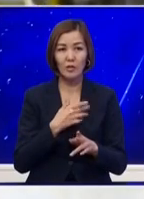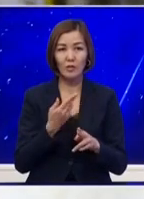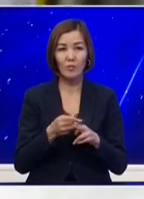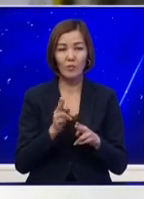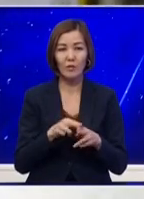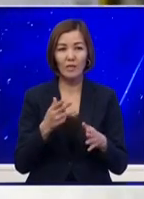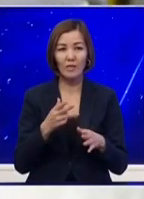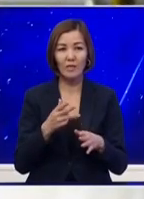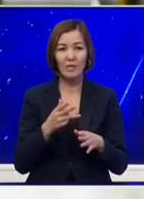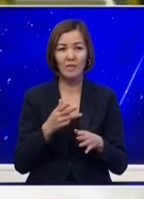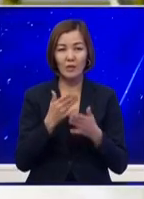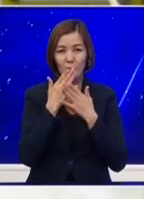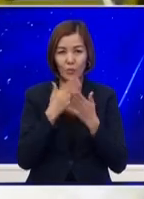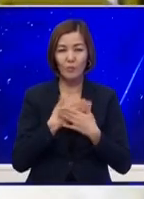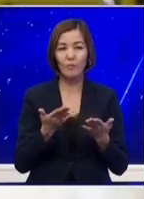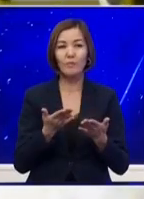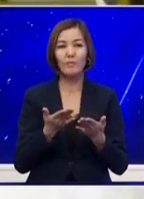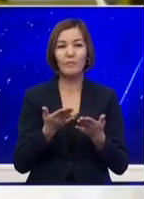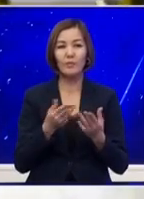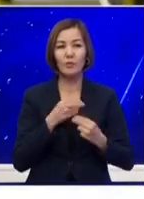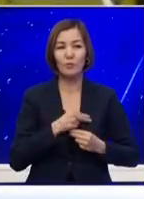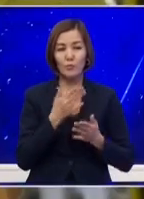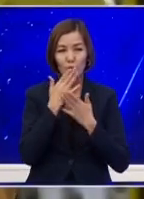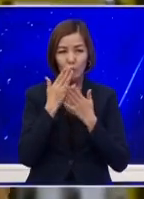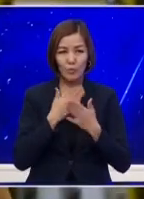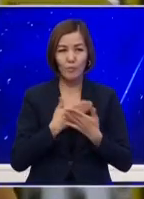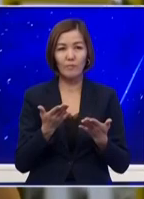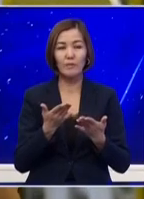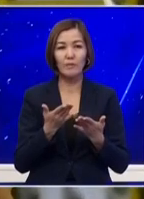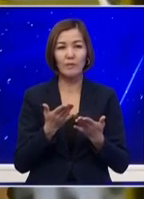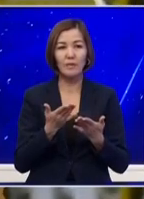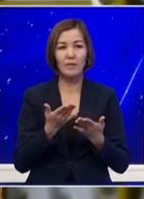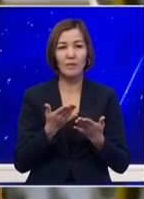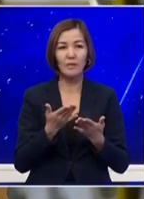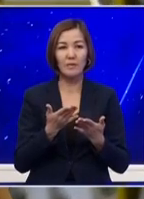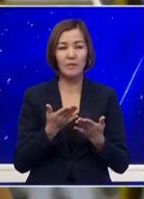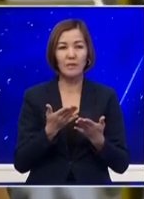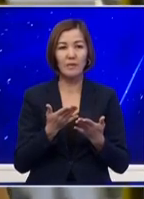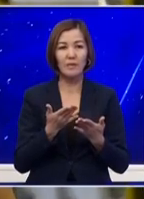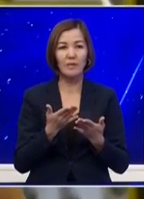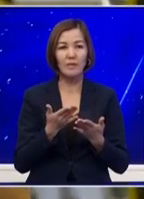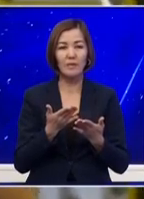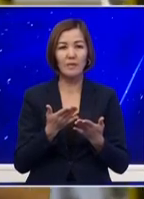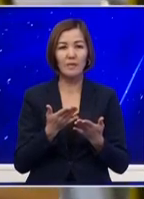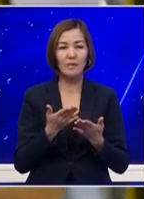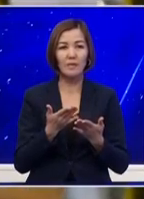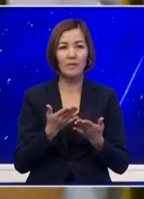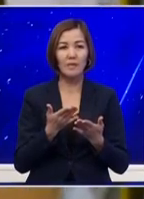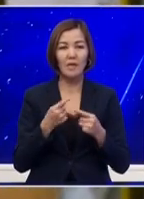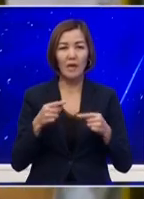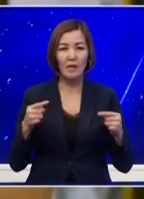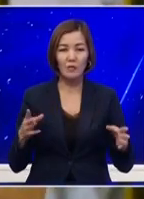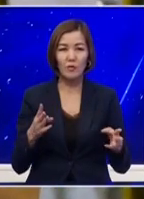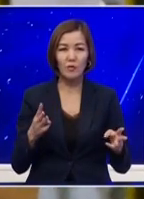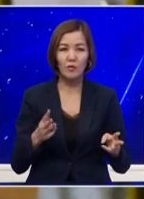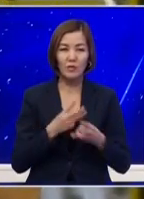жақын мамандық, өте жақын жұмыс. Біз сондаймыз, типа, адреналин жақсы көреміз и